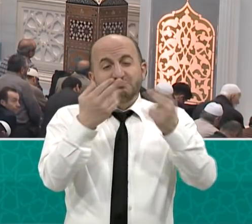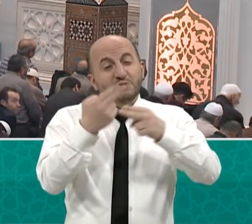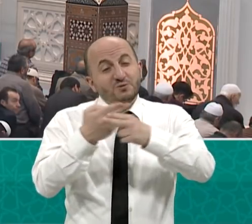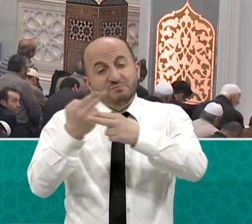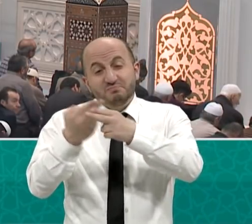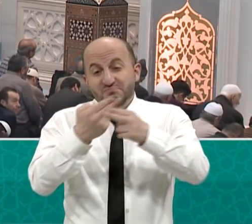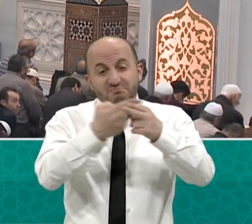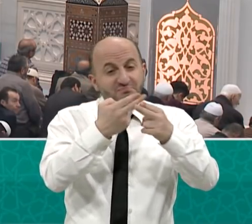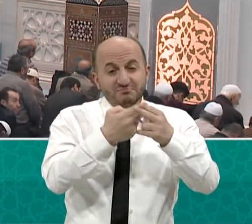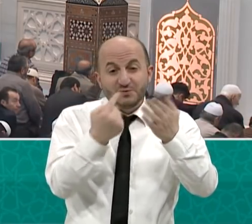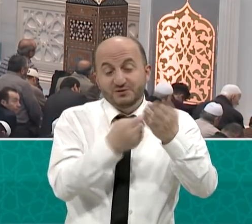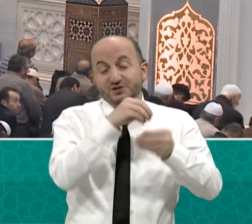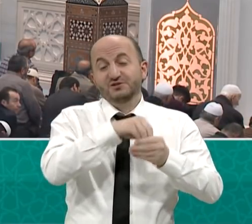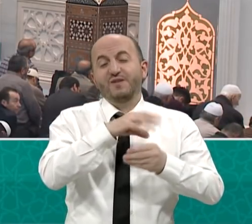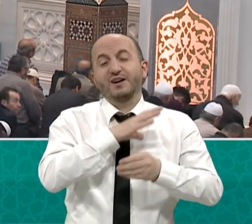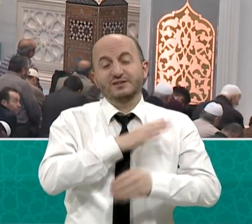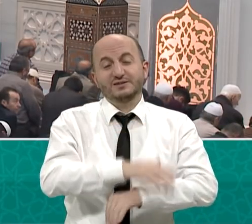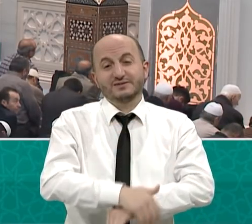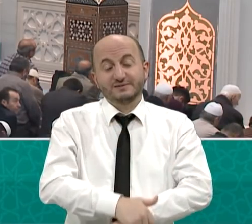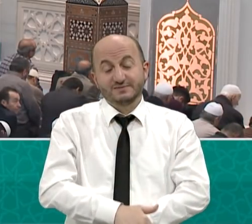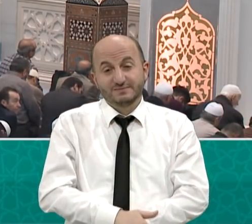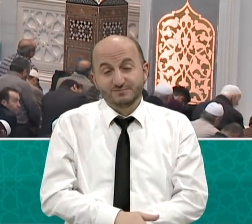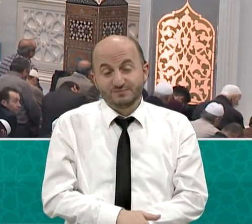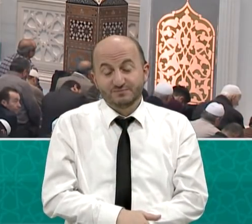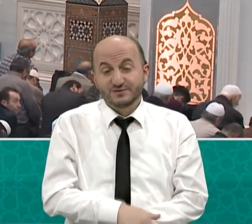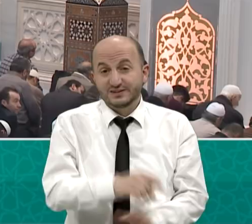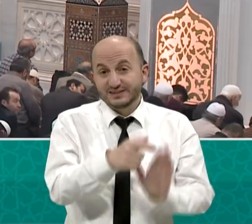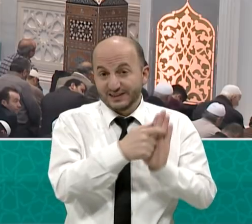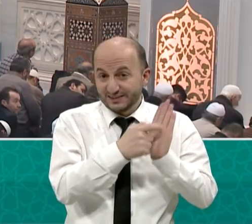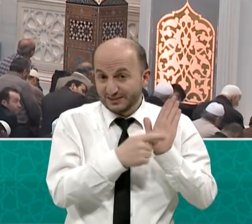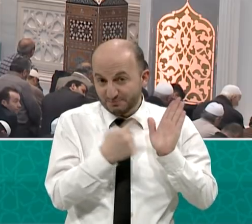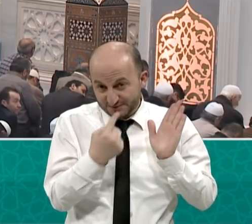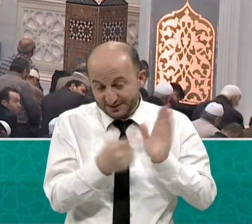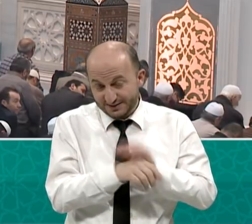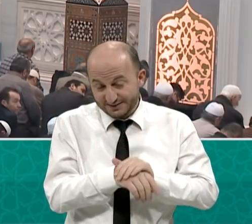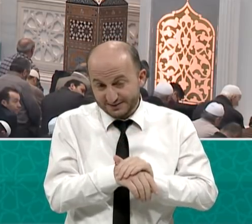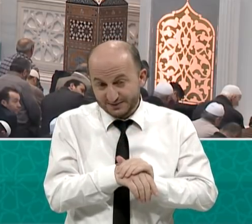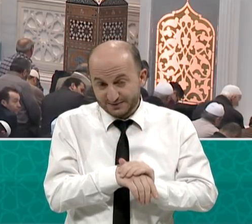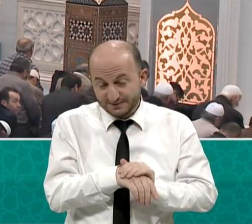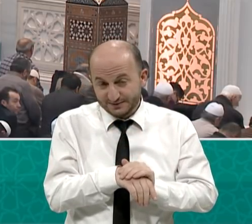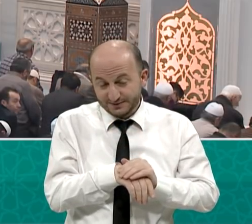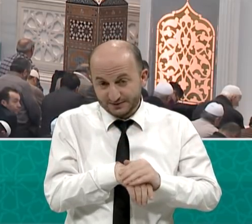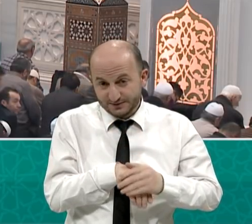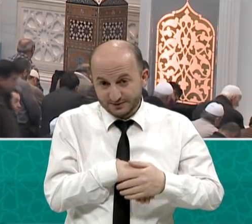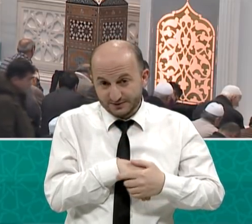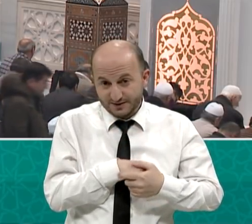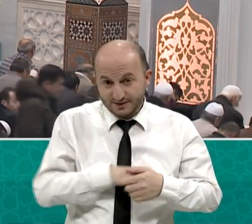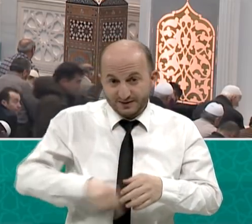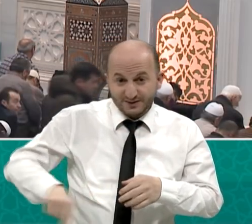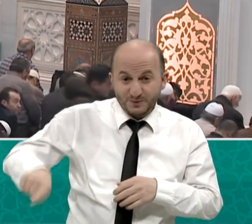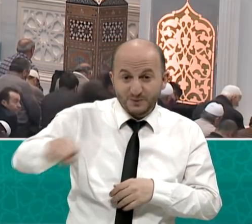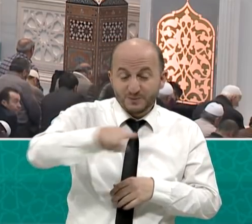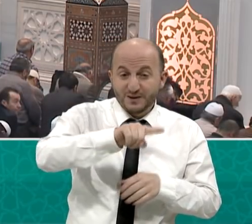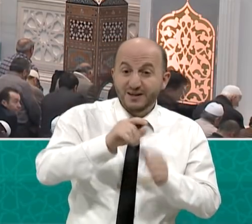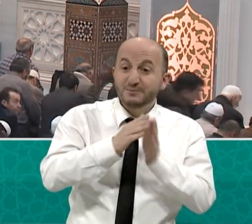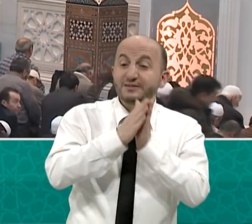Kur'an-ı Kerim'de çok fazla var. Ayetlerden bir tanesi daha وَلَقَدْ جِئْنَاهُمْ بِكِتَابٍ Onlara biz bir kitap